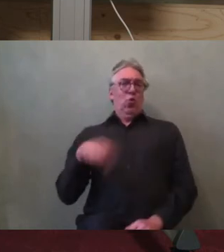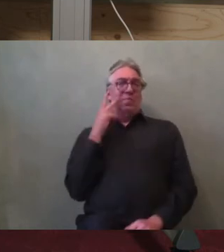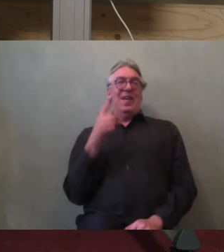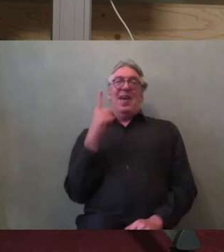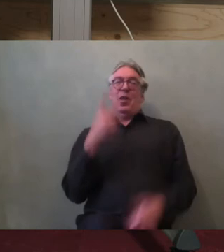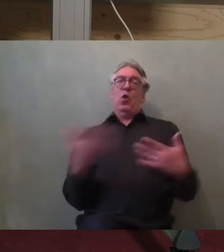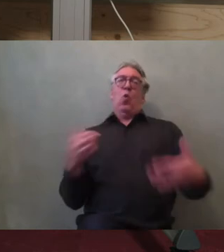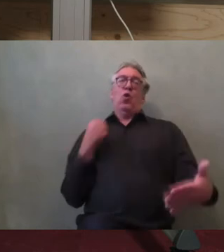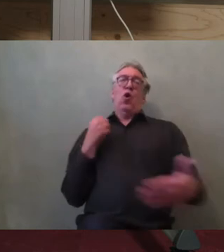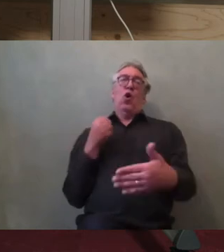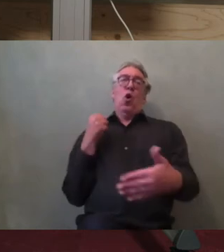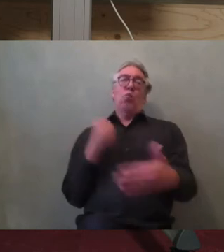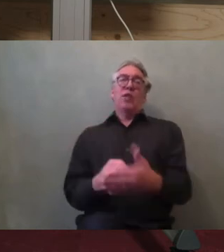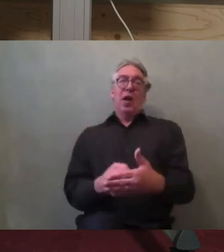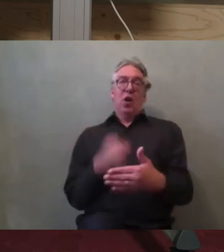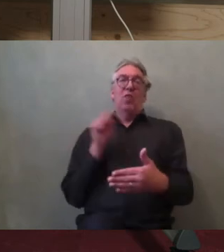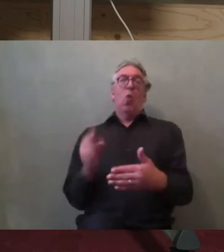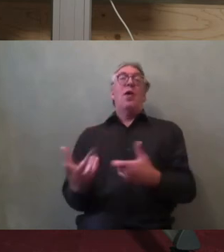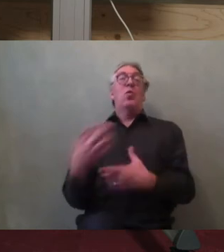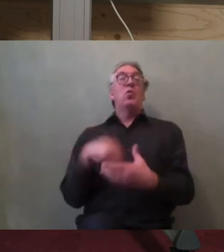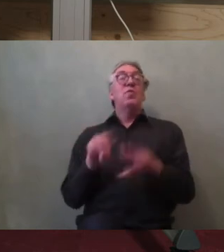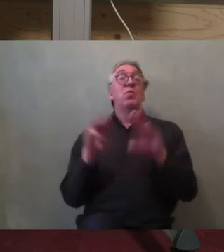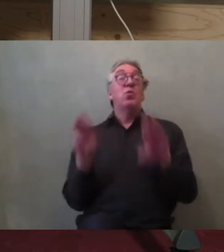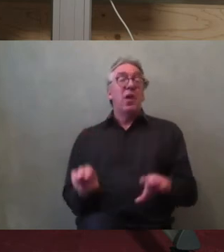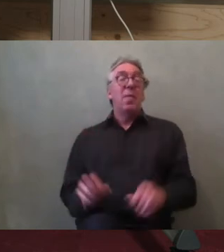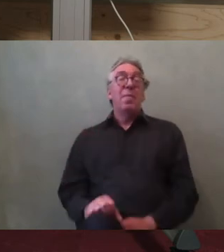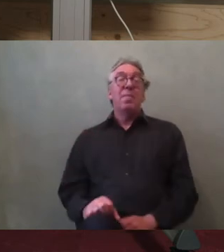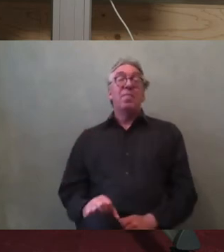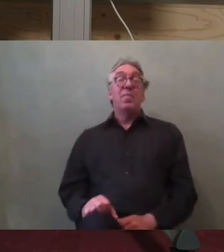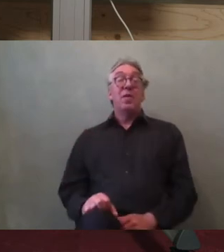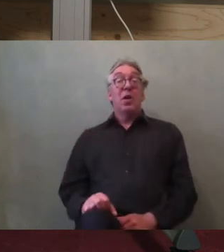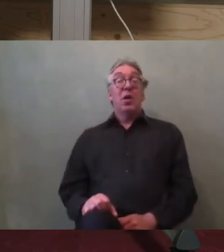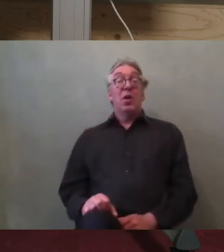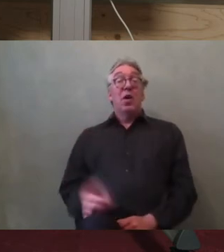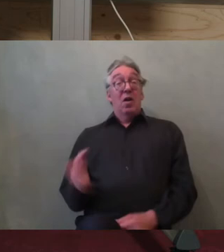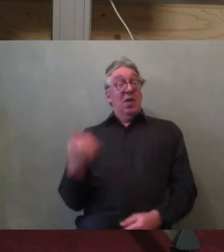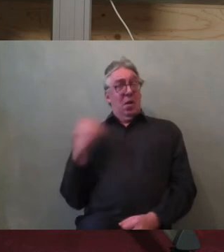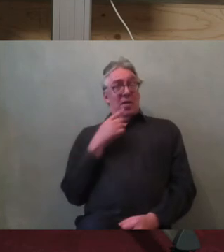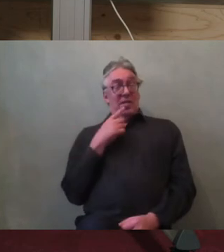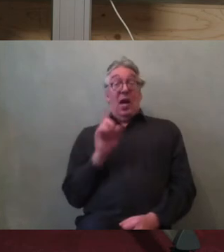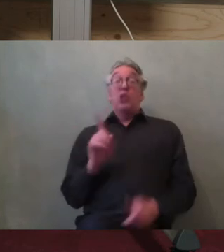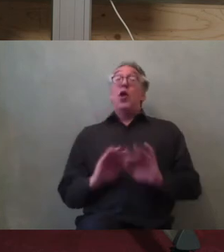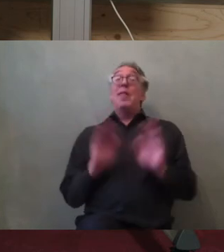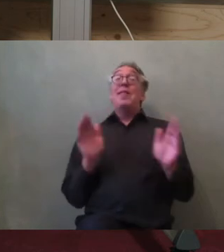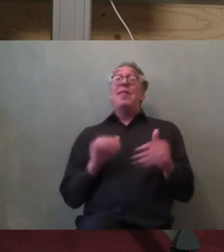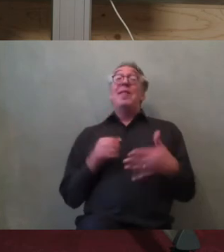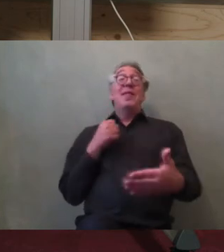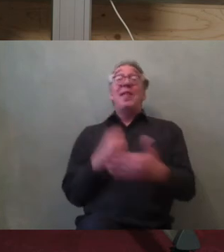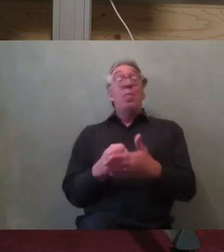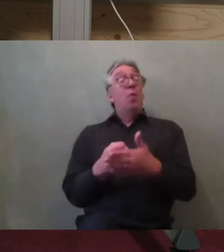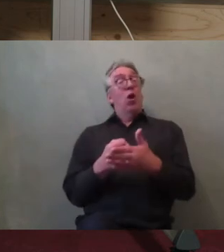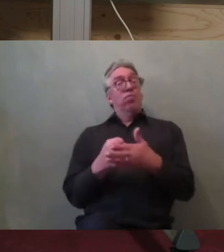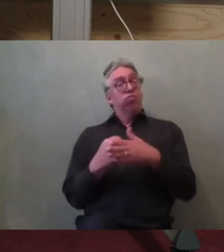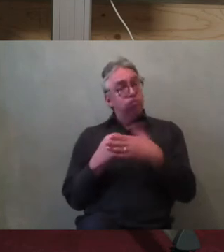museum. Want wat ik toen straks zei, op het moment dat jij je drempels verlaagt en een museum toegankelijk maakt voor